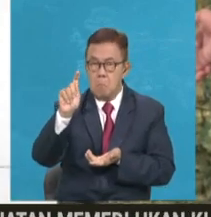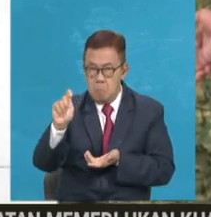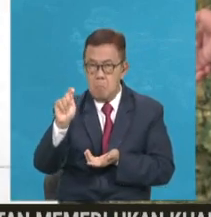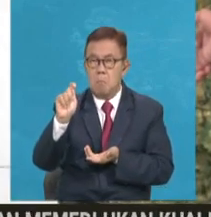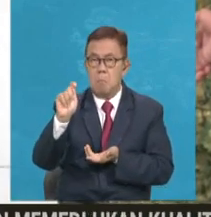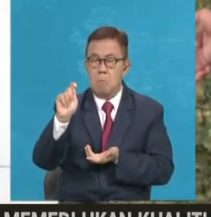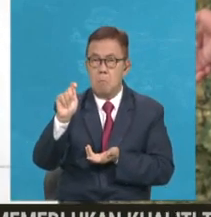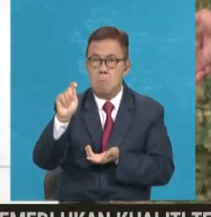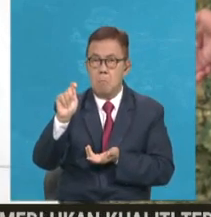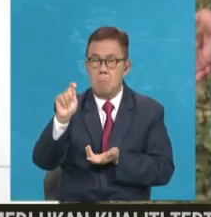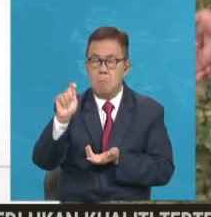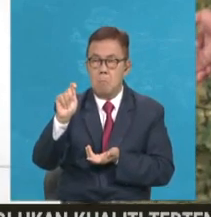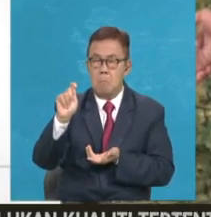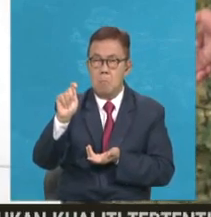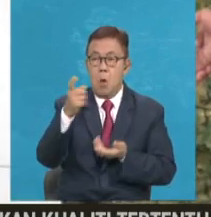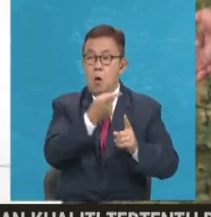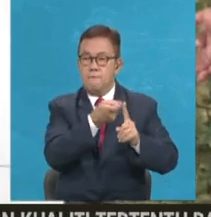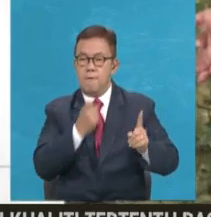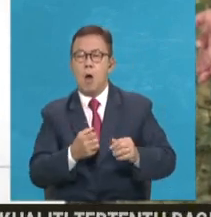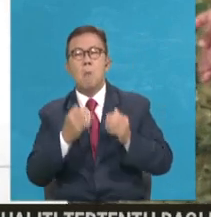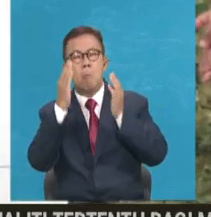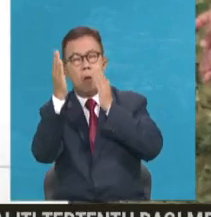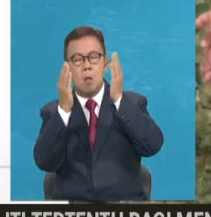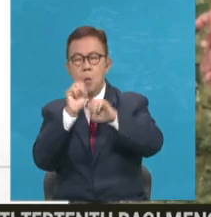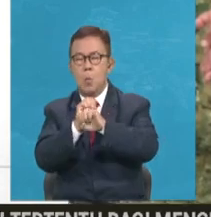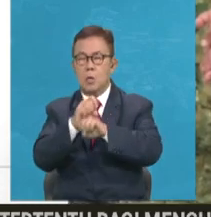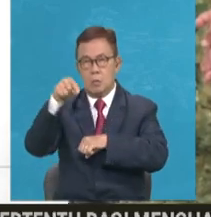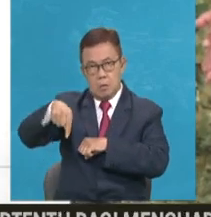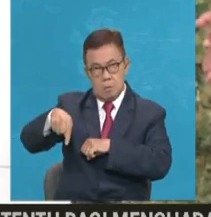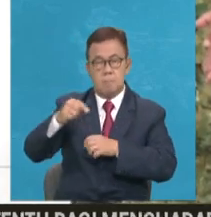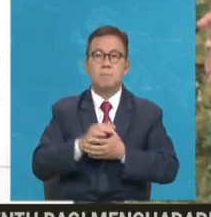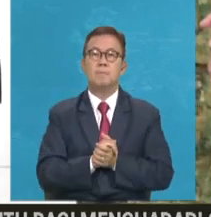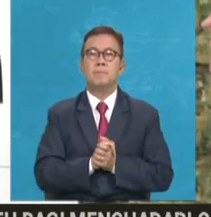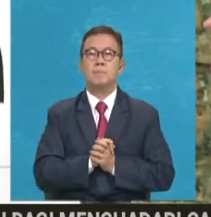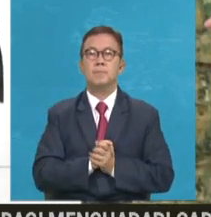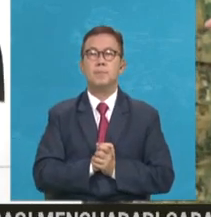bin Raja tinggi Malaysia ke negara Brunei Darussalam